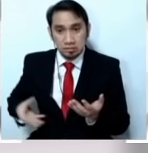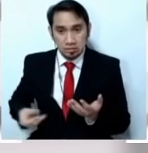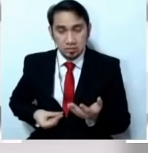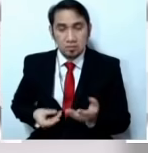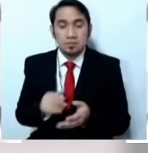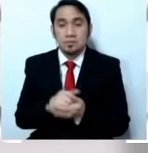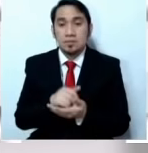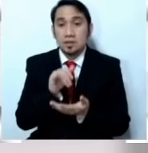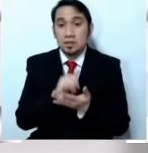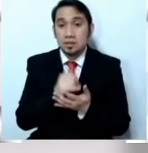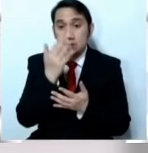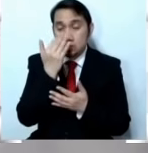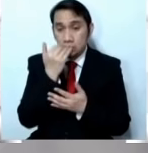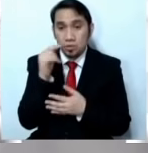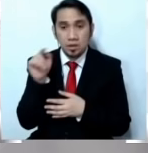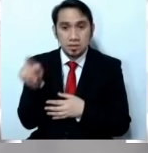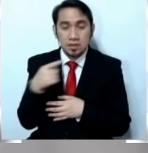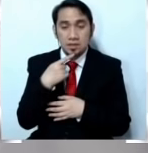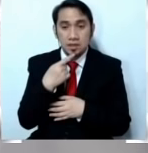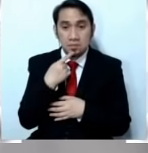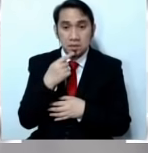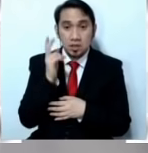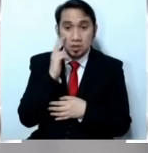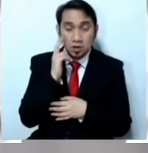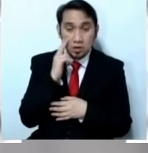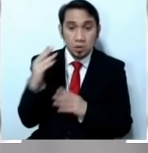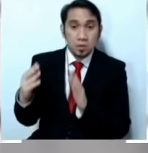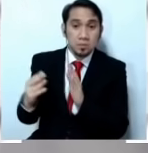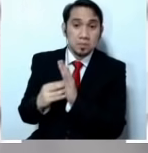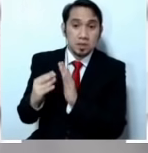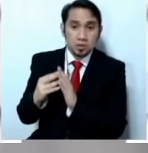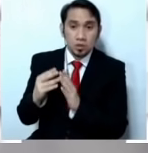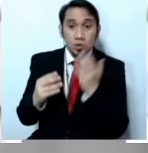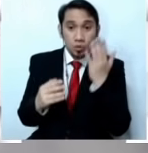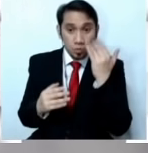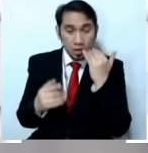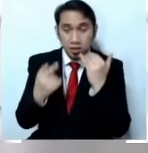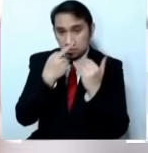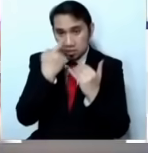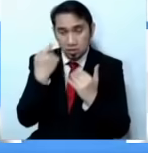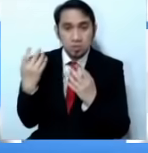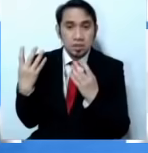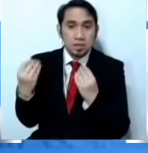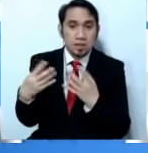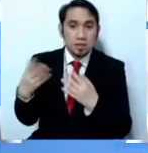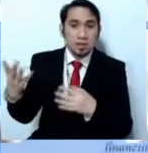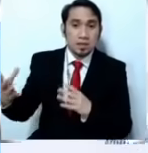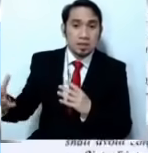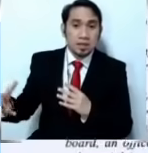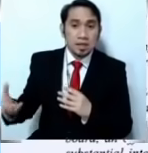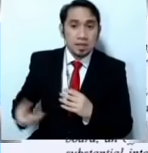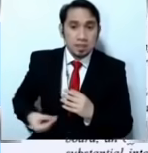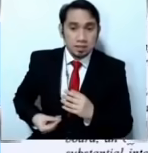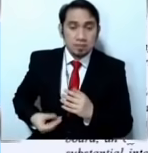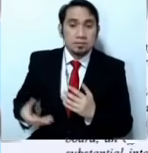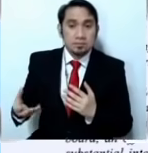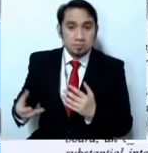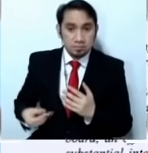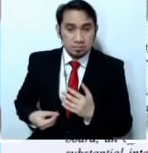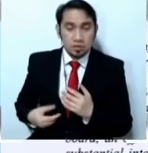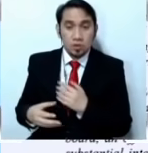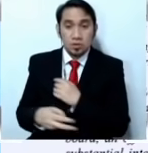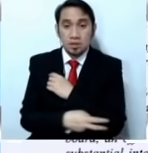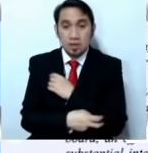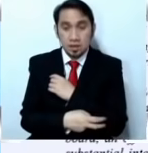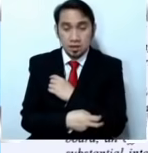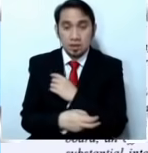na bilyonaryo si Bongo kasi bilyon-bilyon na pala ang ninakaw nila sa kabanabayan. Giit ni Trillanes,